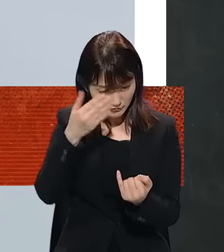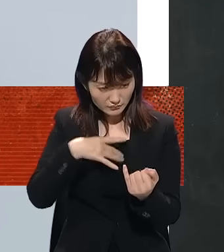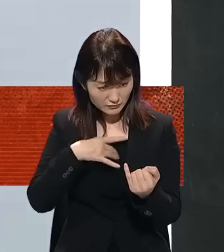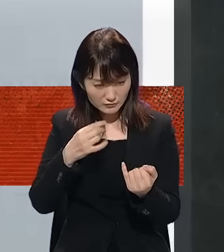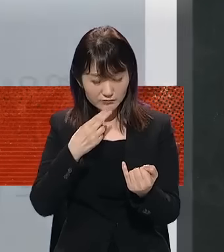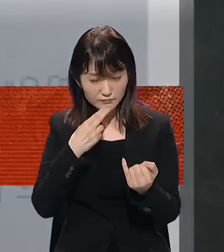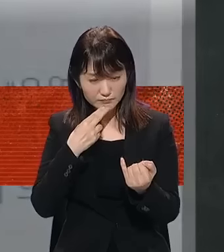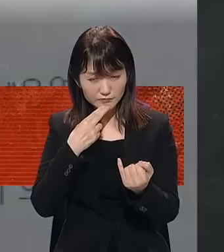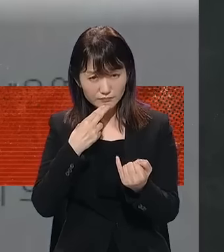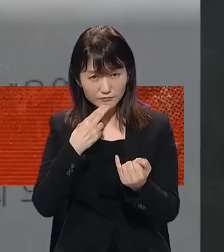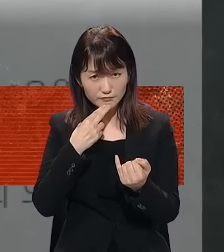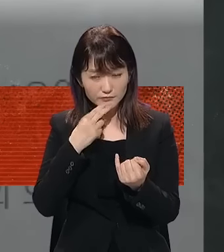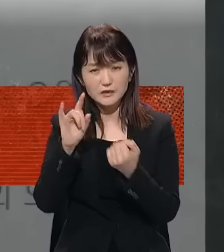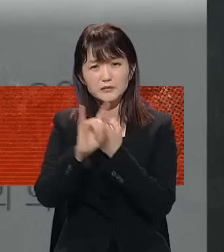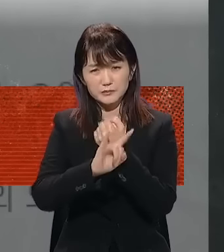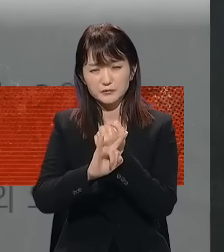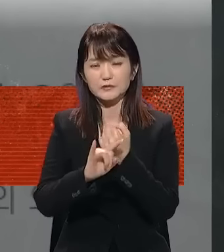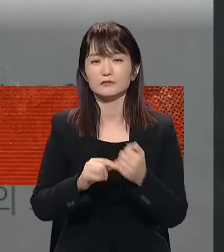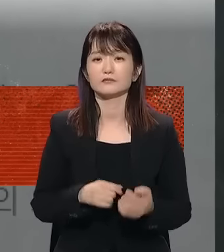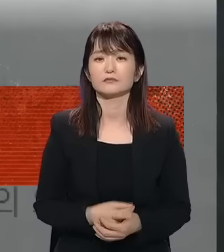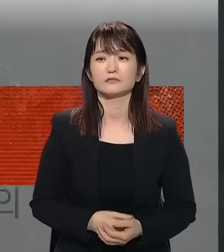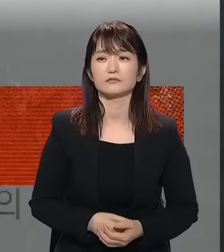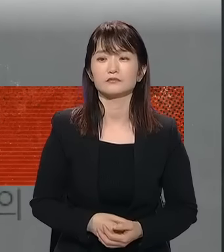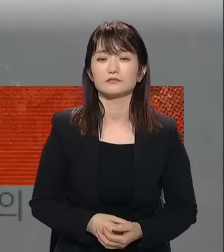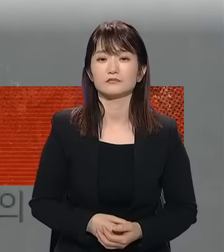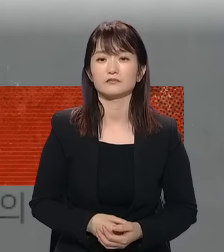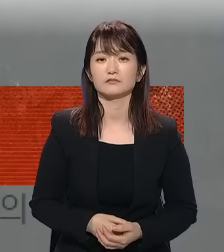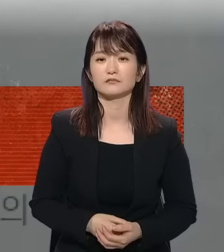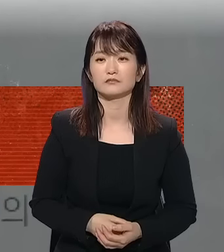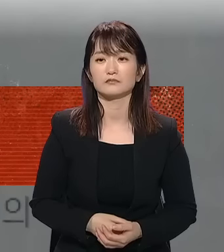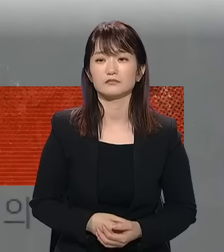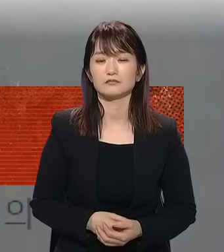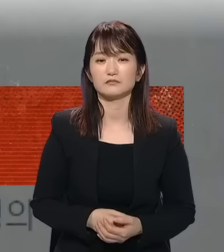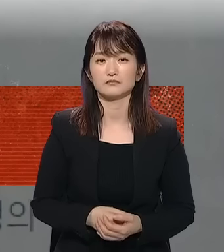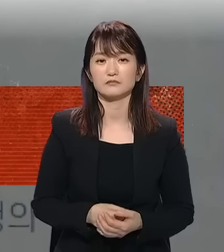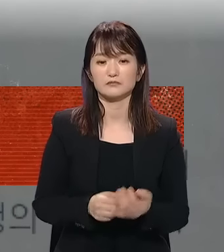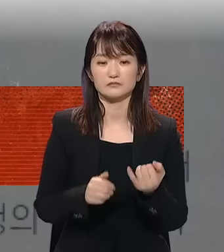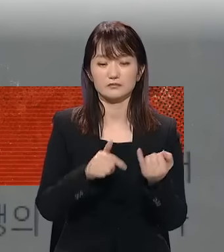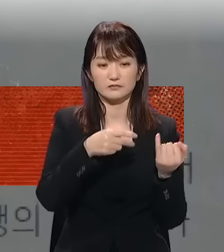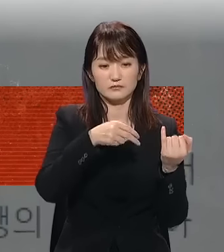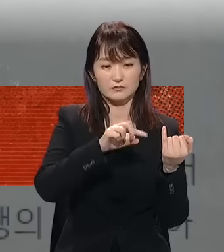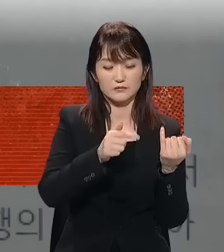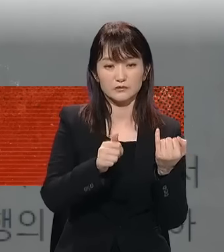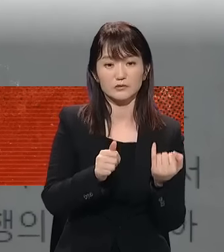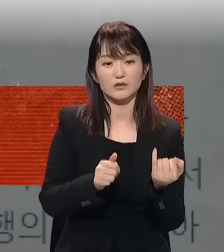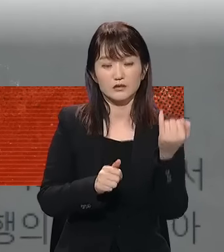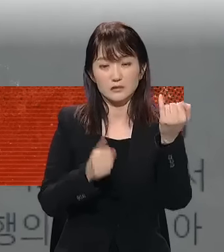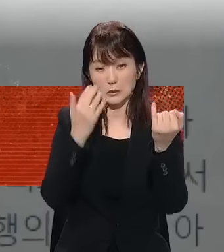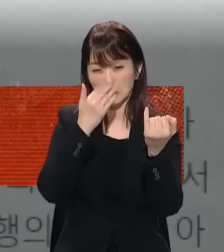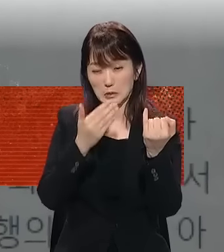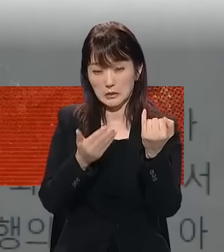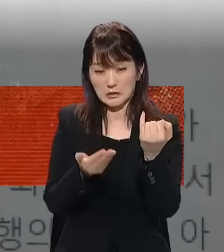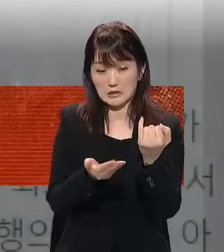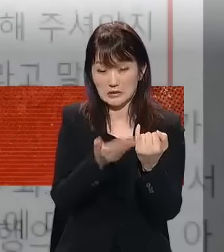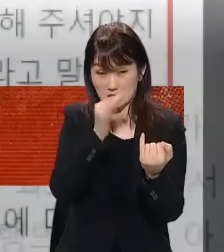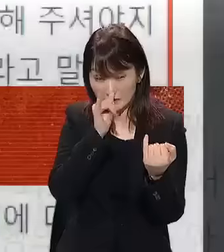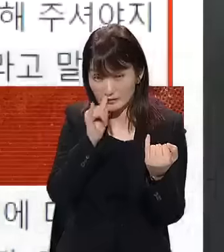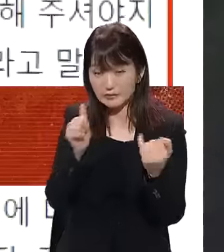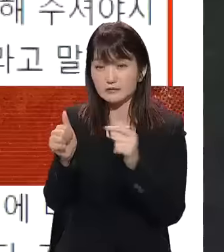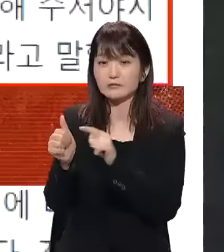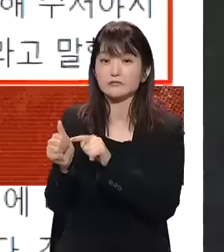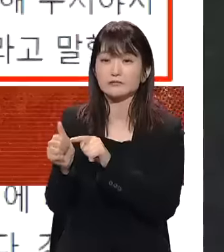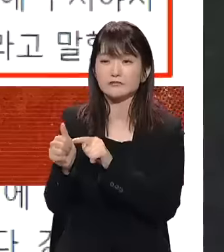취지의 변명이었다고 합니다. 그러니까 일단은 원치 않는 신체 접촉이 있었던 것은 사실인 것 같고 유영재 씨 측에서